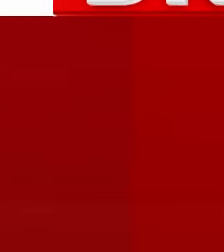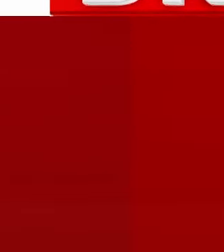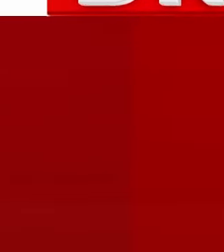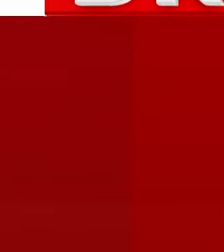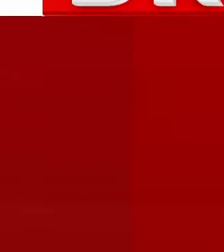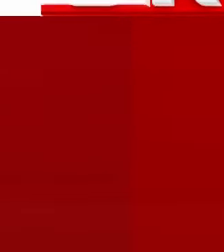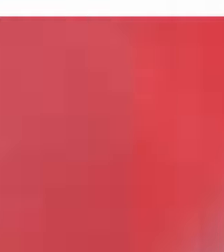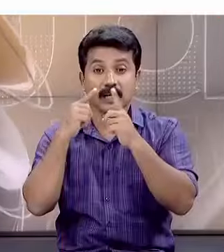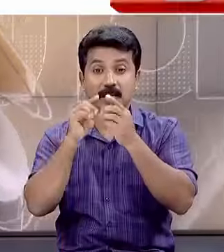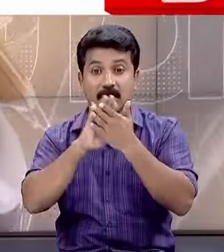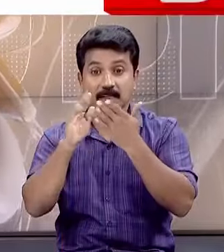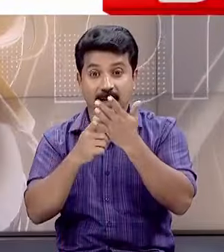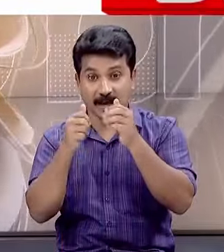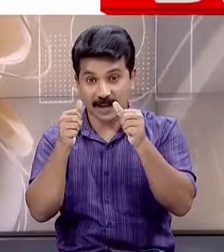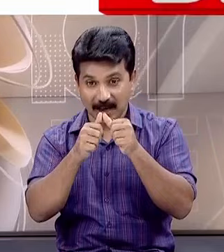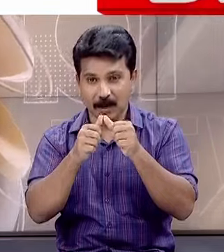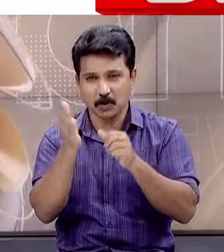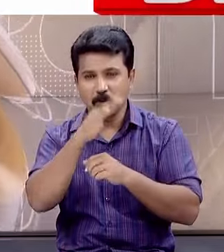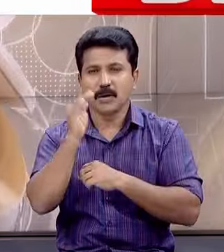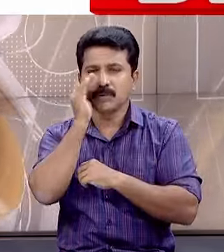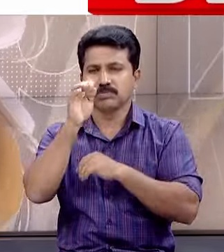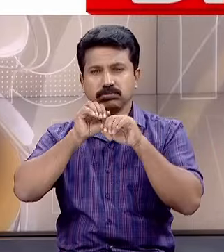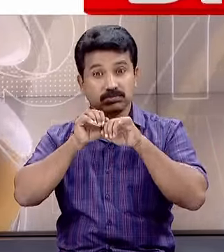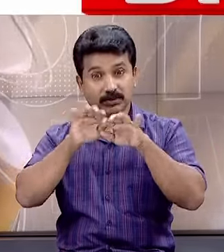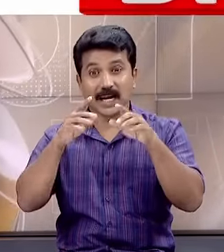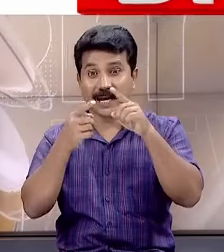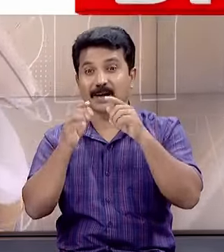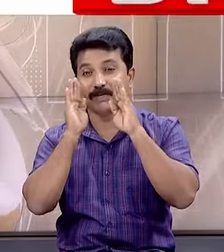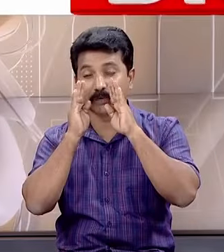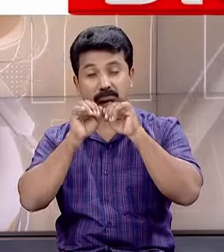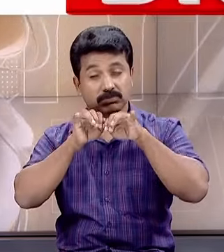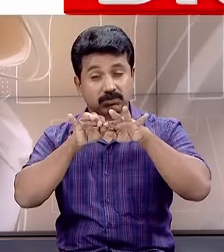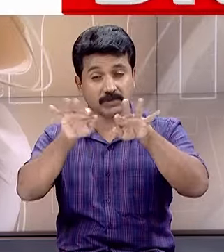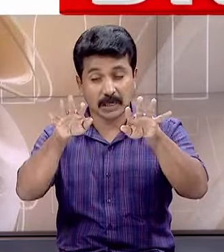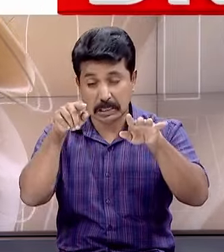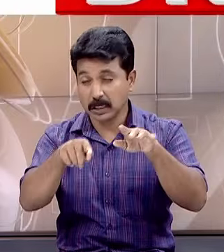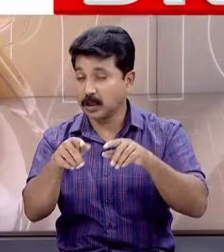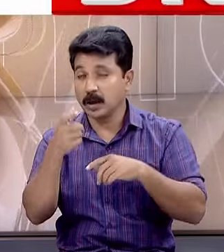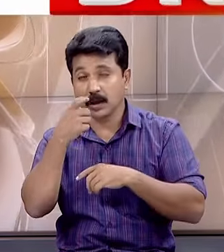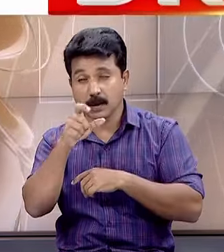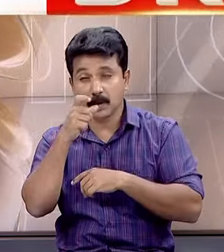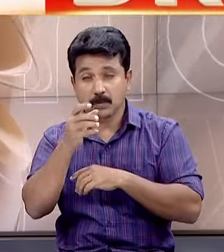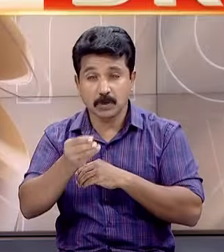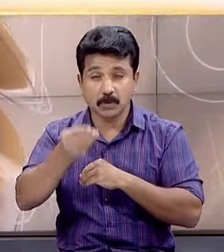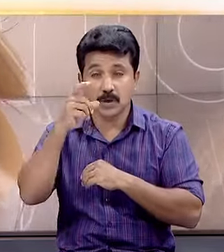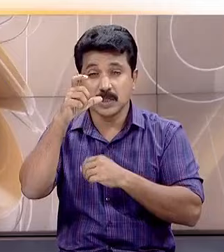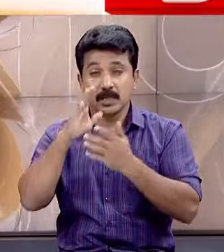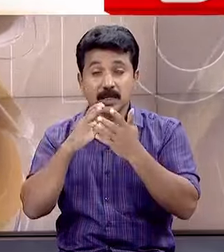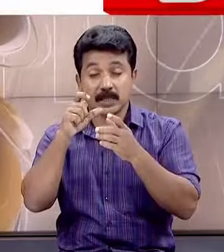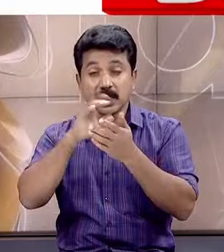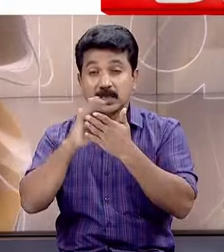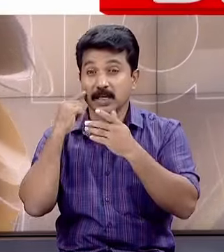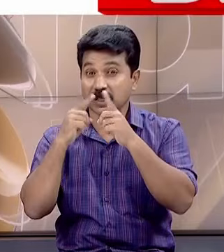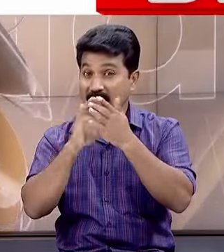ഒരു സന്ദേശ വീഡിയോ സമൂഹമാധ്യമങ്ങളിലൂടെ പുറത്തുവിട്ടിരുന്നു. ഇതിൽ വ്യാപകമായ വിമർശനവും കെ എസ് ചിത്രയ്ക്കെതിരെ സൈബർ